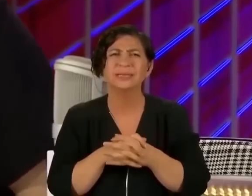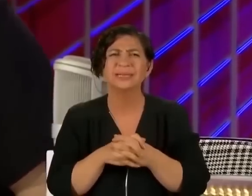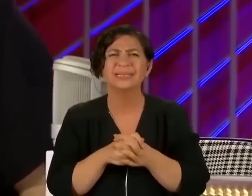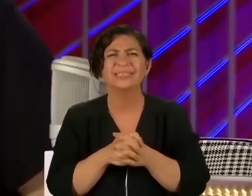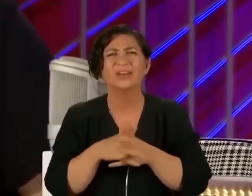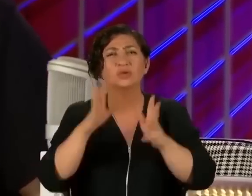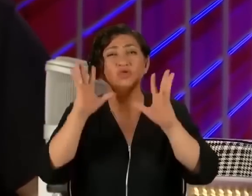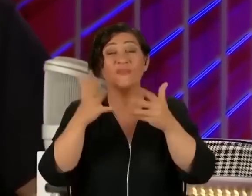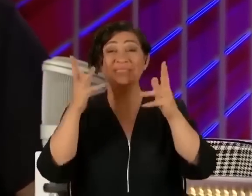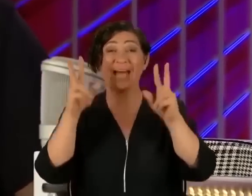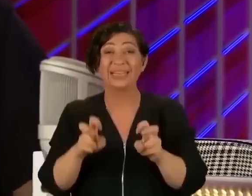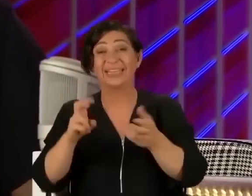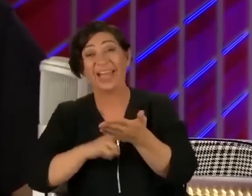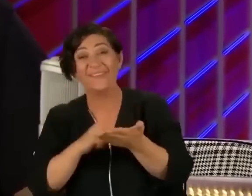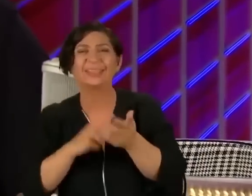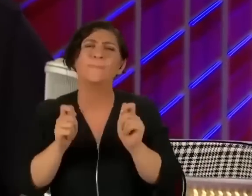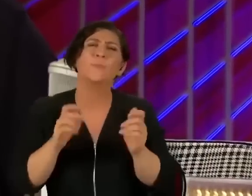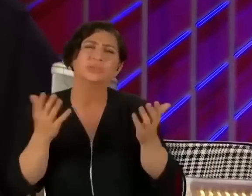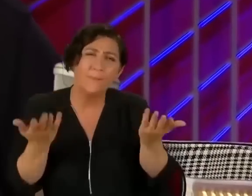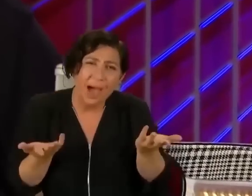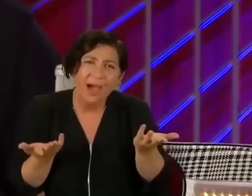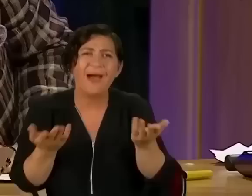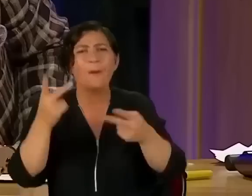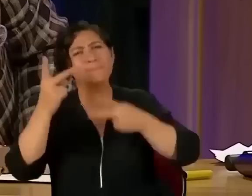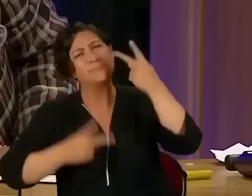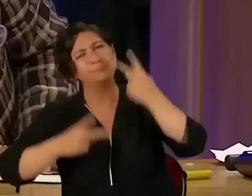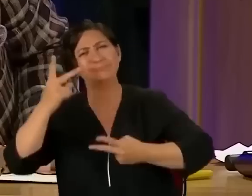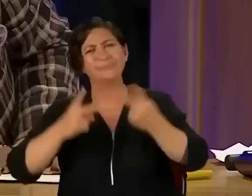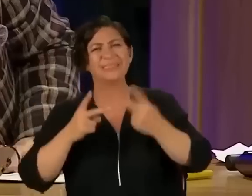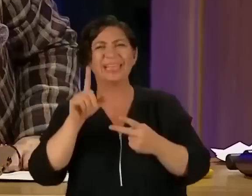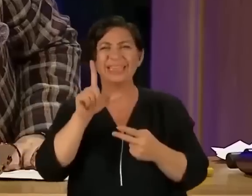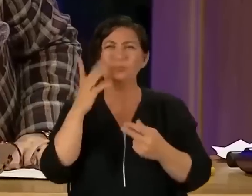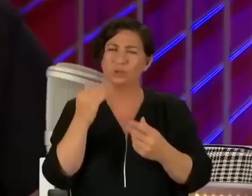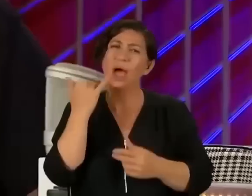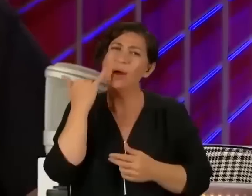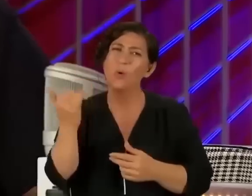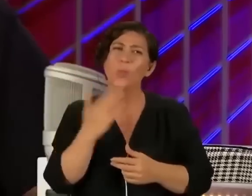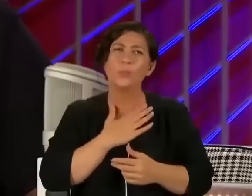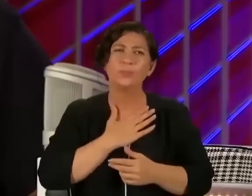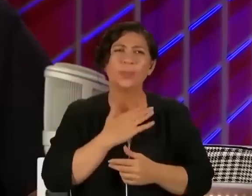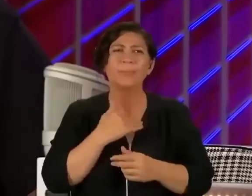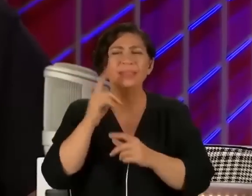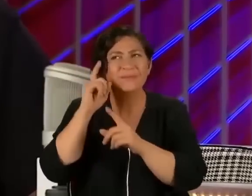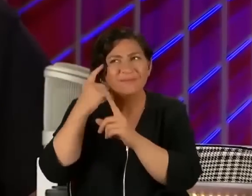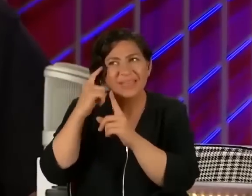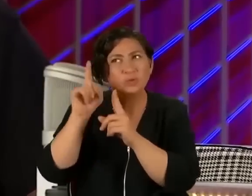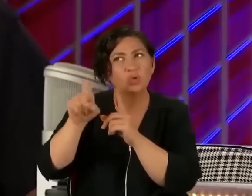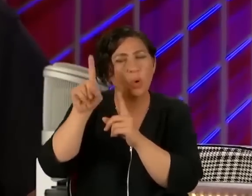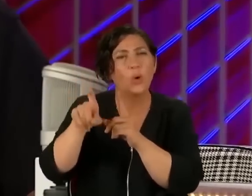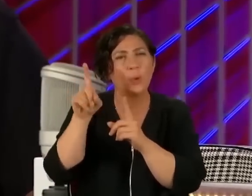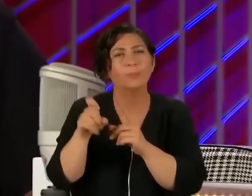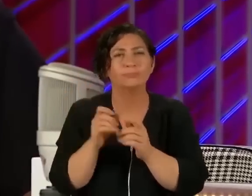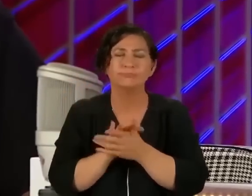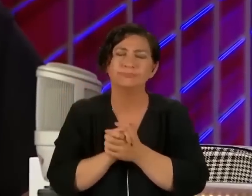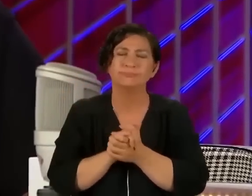Böyle sık sık oturup kahvaltı yapmıyoruz da arada bir ihtiyacım oldukça arıyorum ben. Birçok şeyi ona danışıyorum ya. İyi,